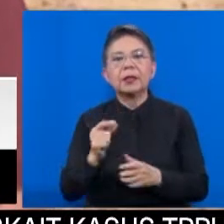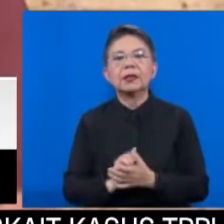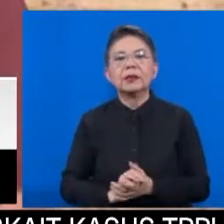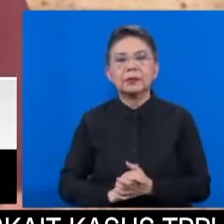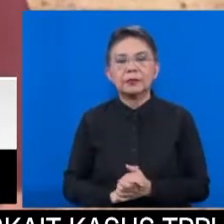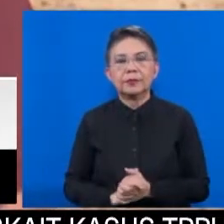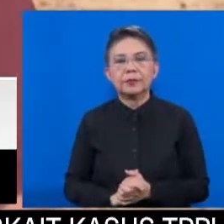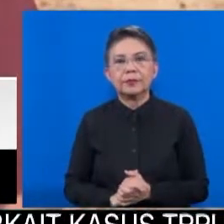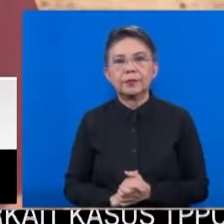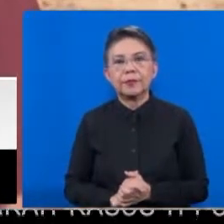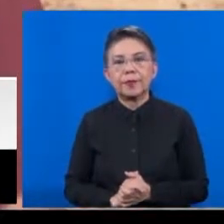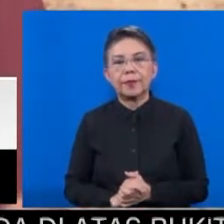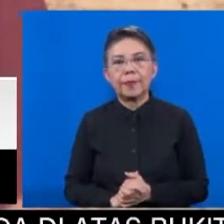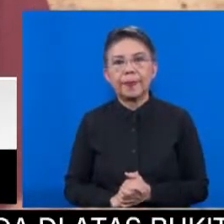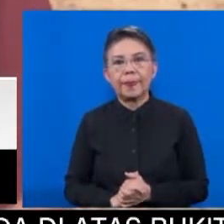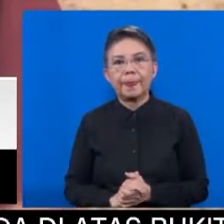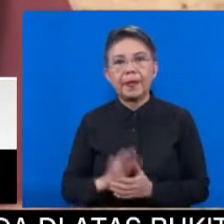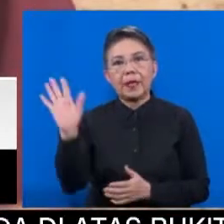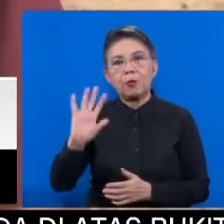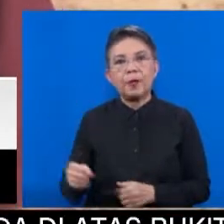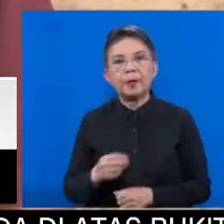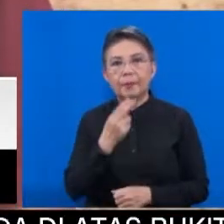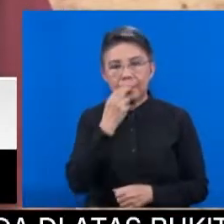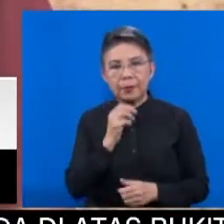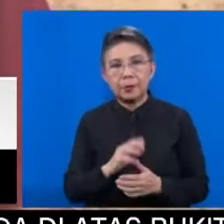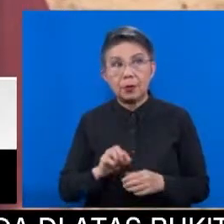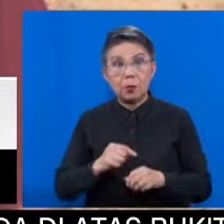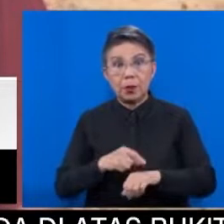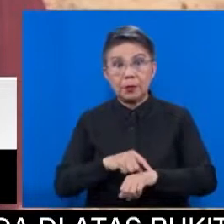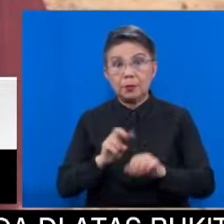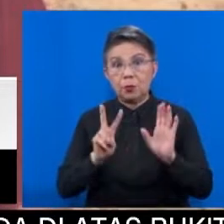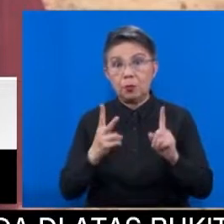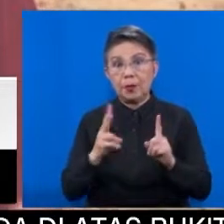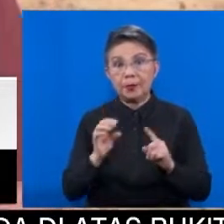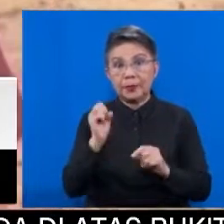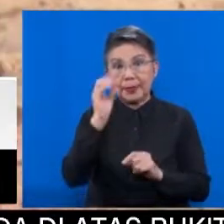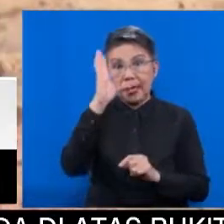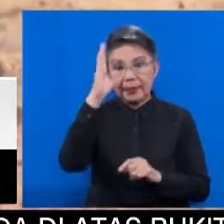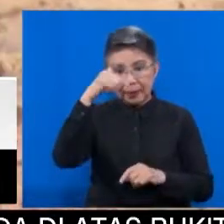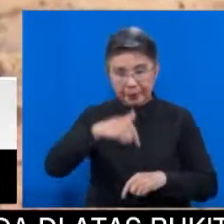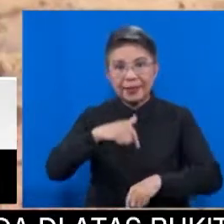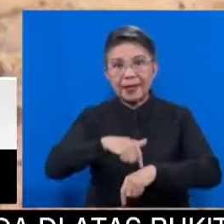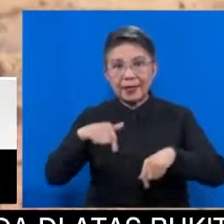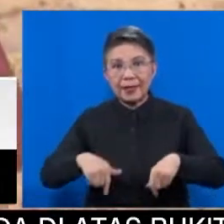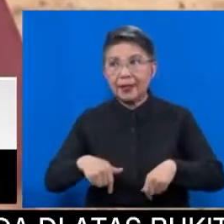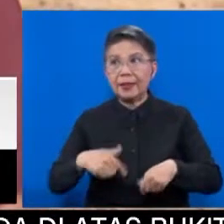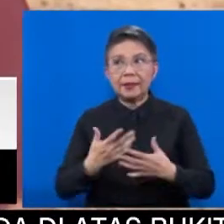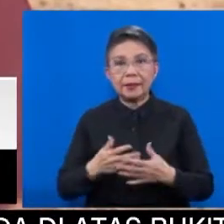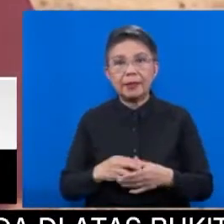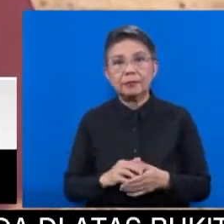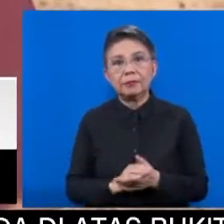Desa Cimaung, Kecamatan Cimaung, Kabupaten Bandung sejak pukul 12 siang tadi sampai dengan saat ini masih